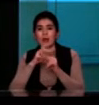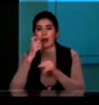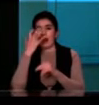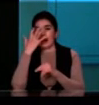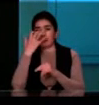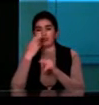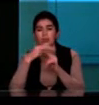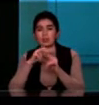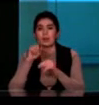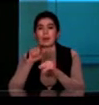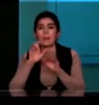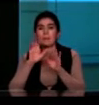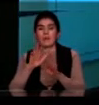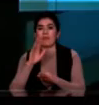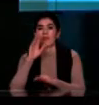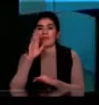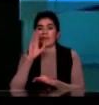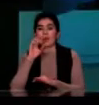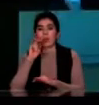картинок на веб-странице.